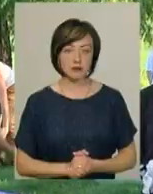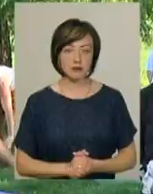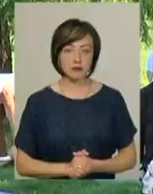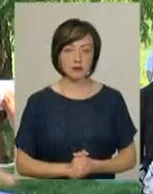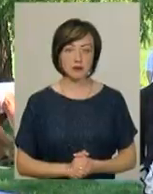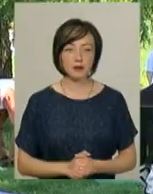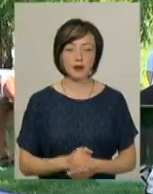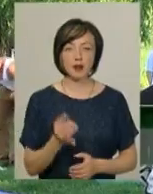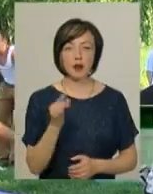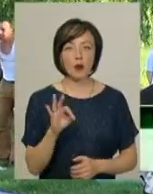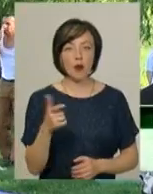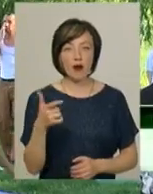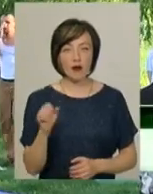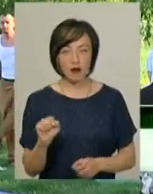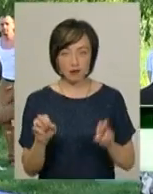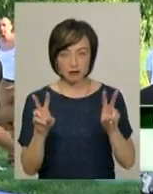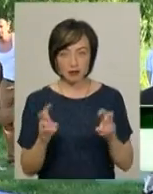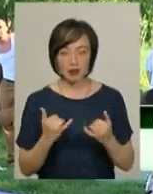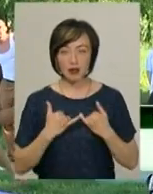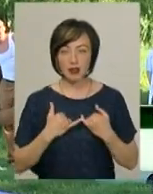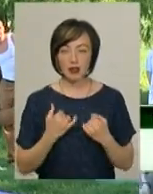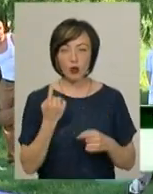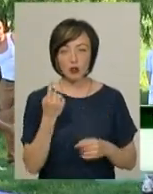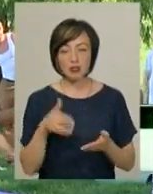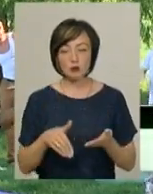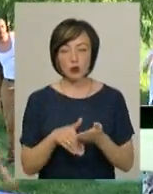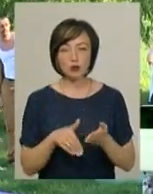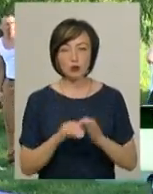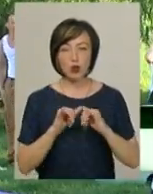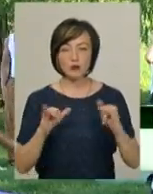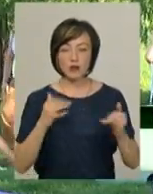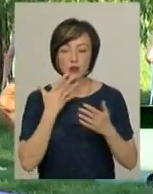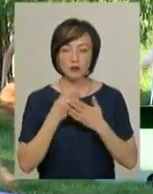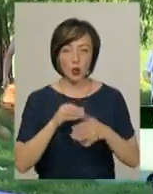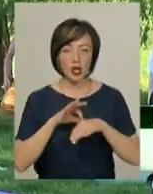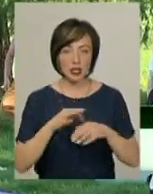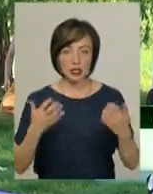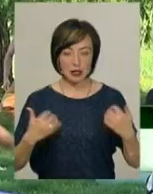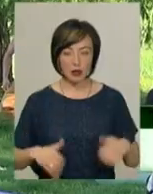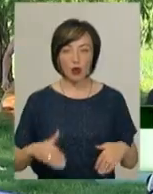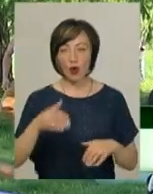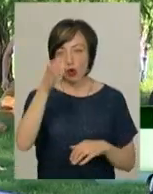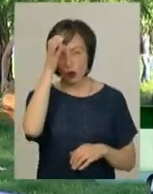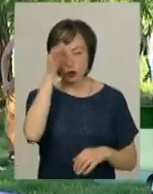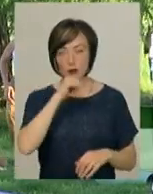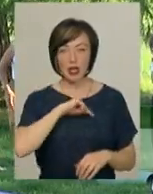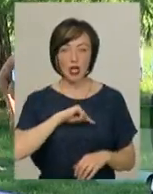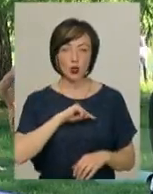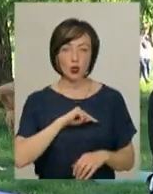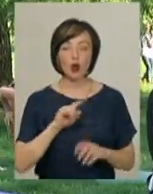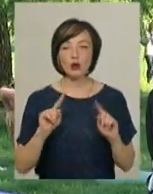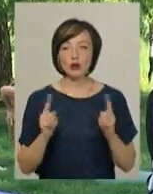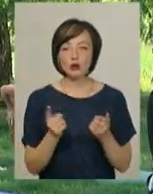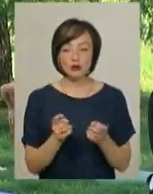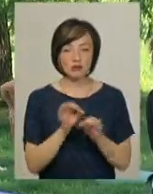Йога для нас – це ще один спосіб розвинути своє тіло, свій розум і дух. Це якби дуже